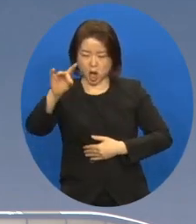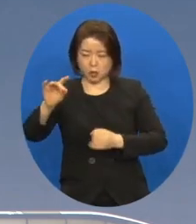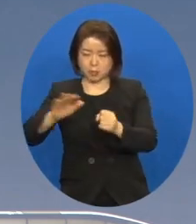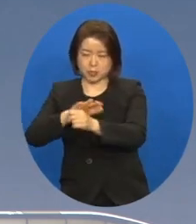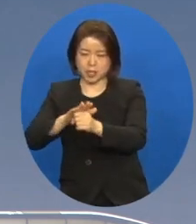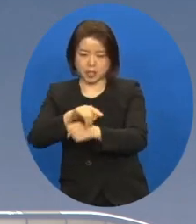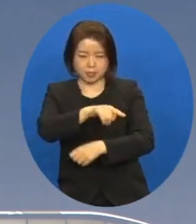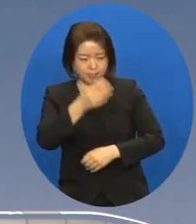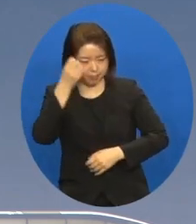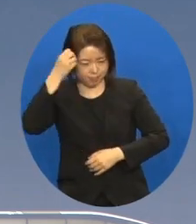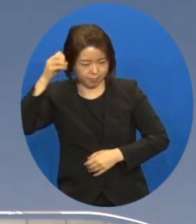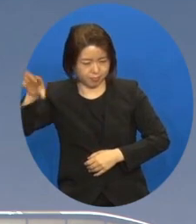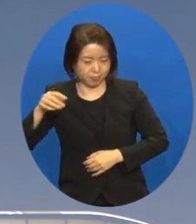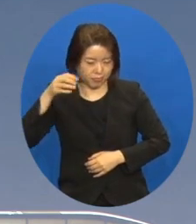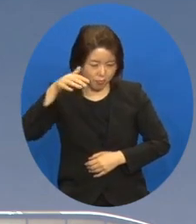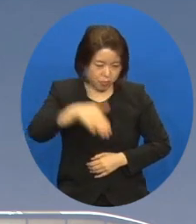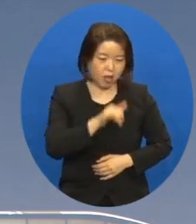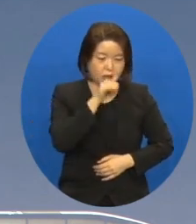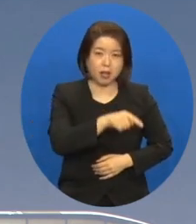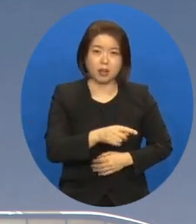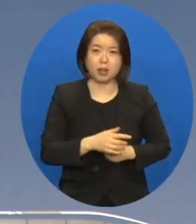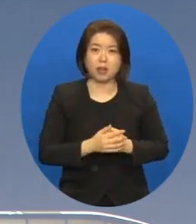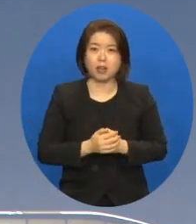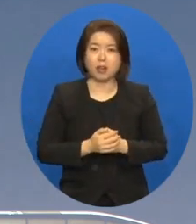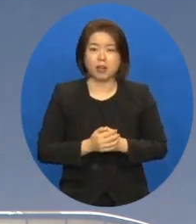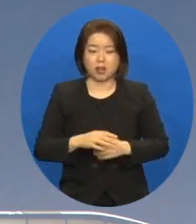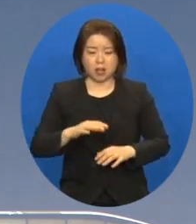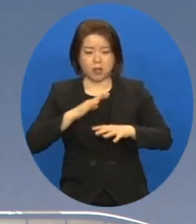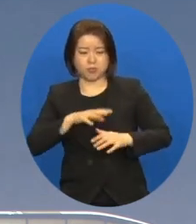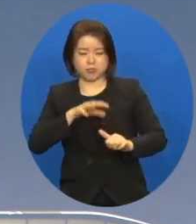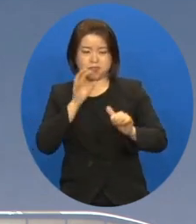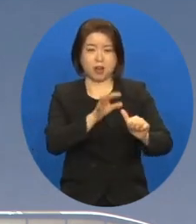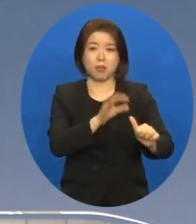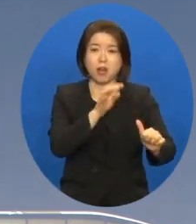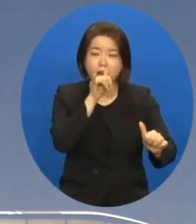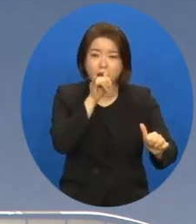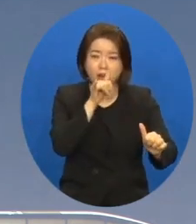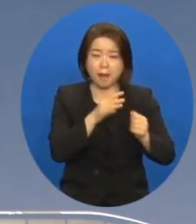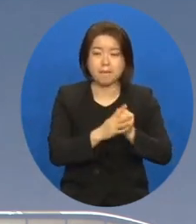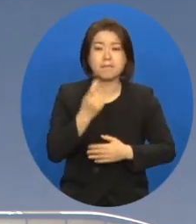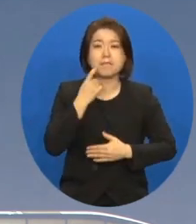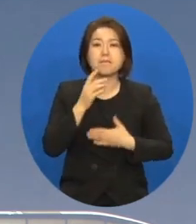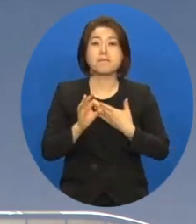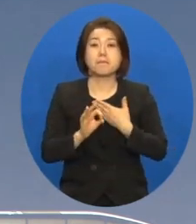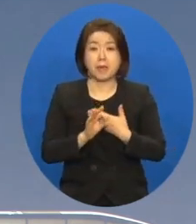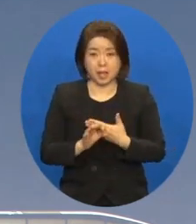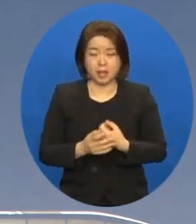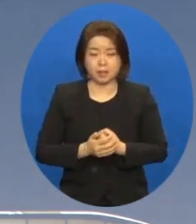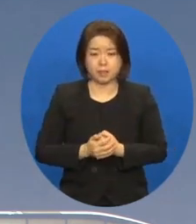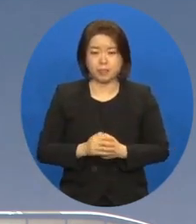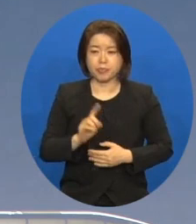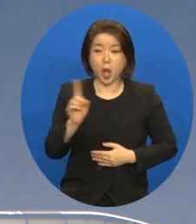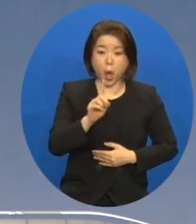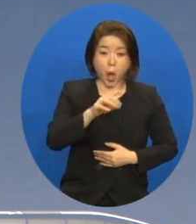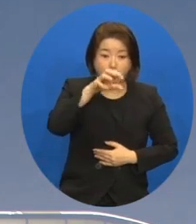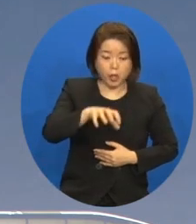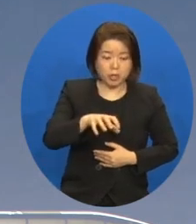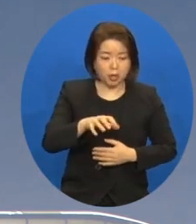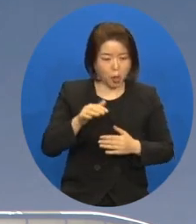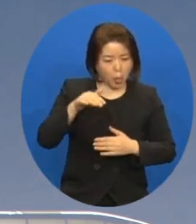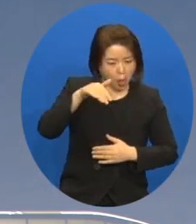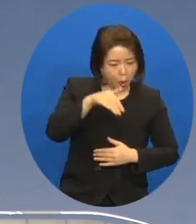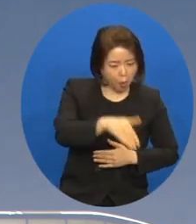잃어버렸다, 그 무서운 책망을 하시면서 만약에 어디서